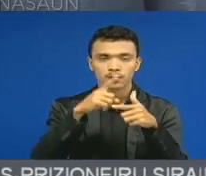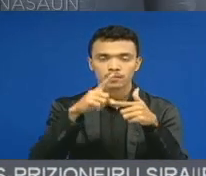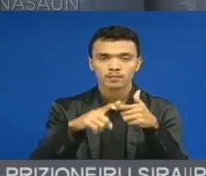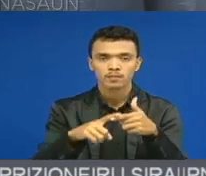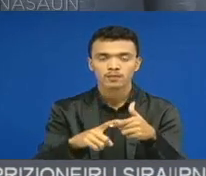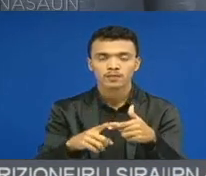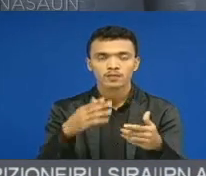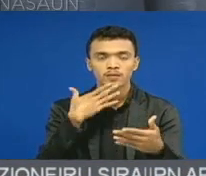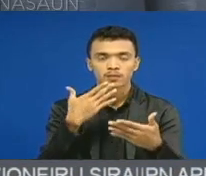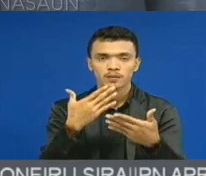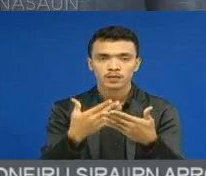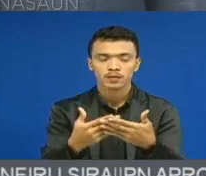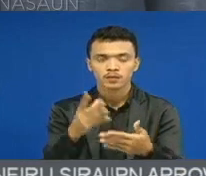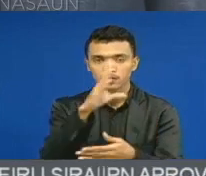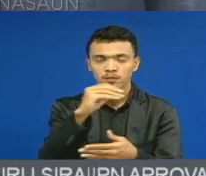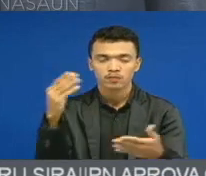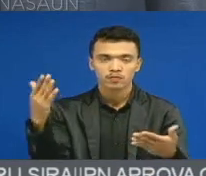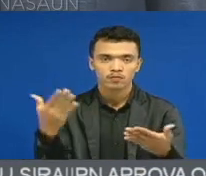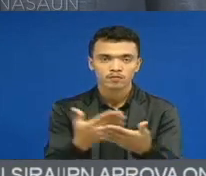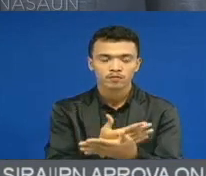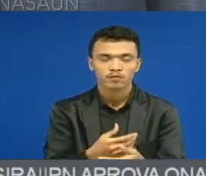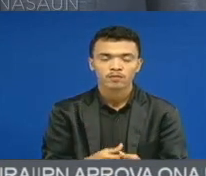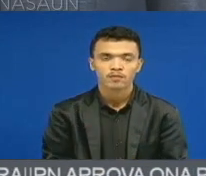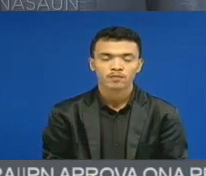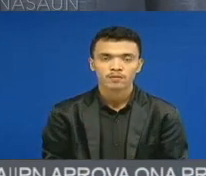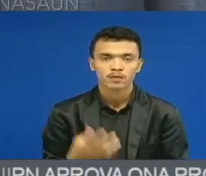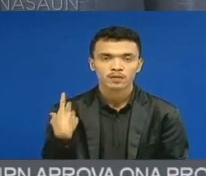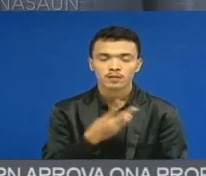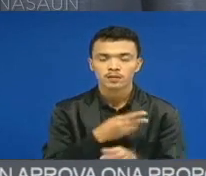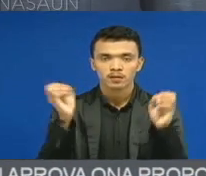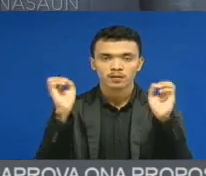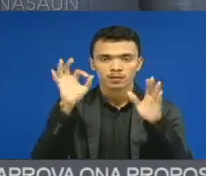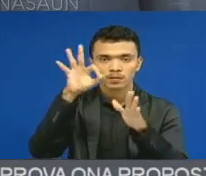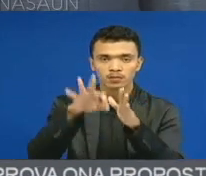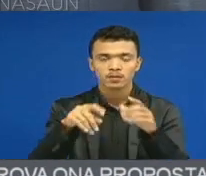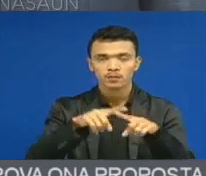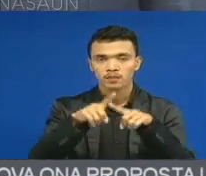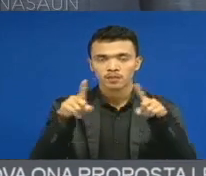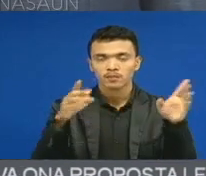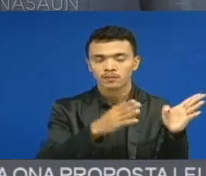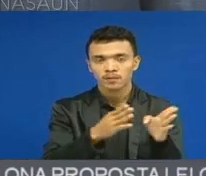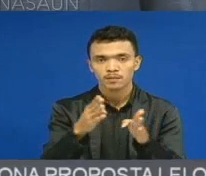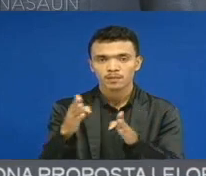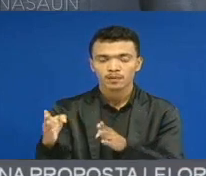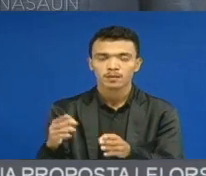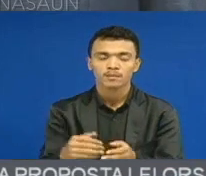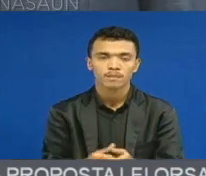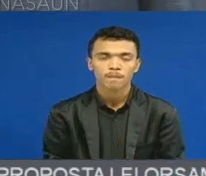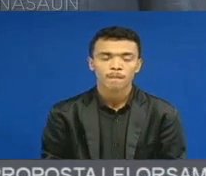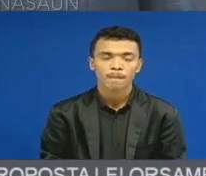canggih dan modern juga dan kita tidak hanya menanam tapi kita mempersiapkan proses produksinya